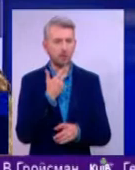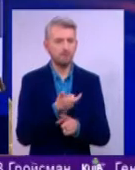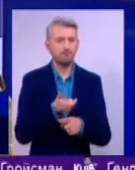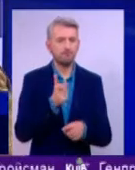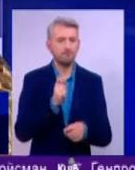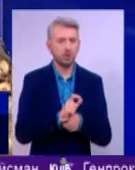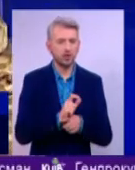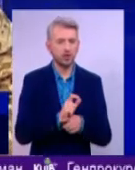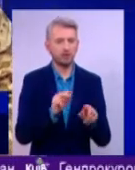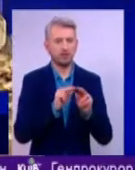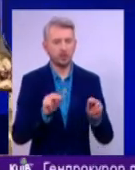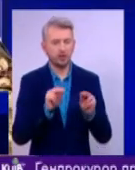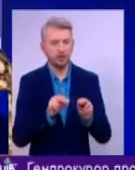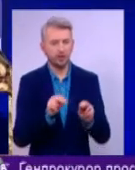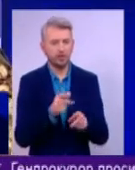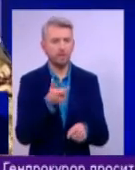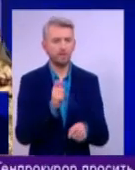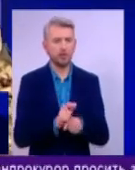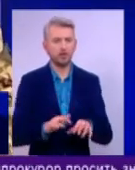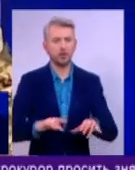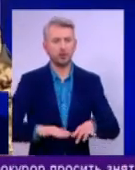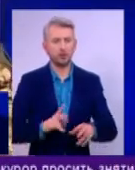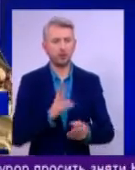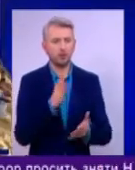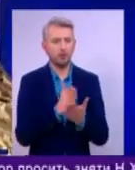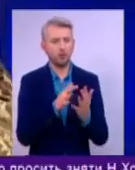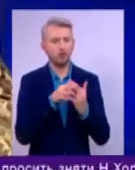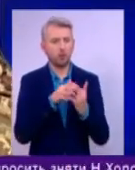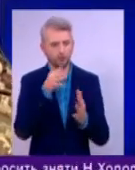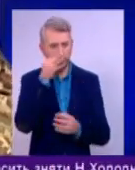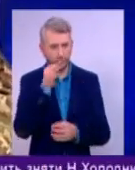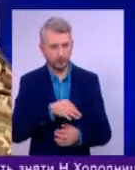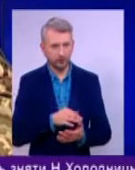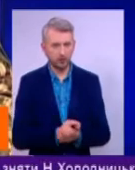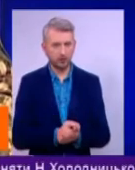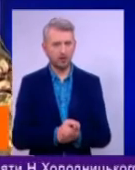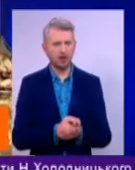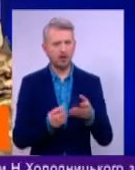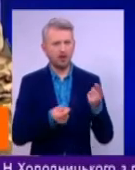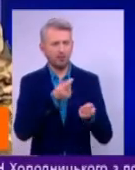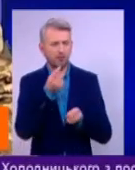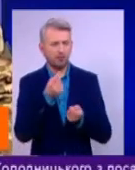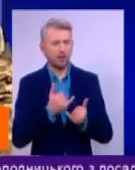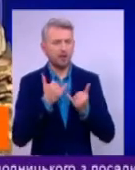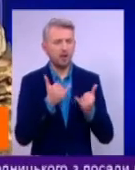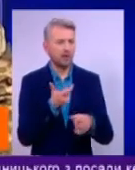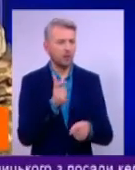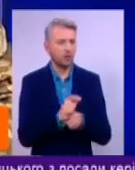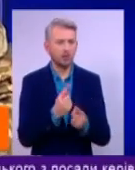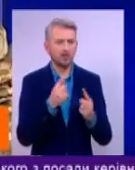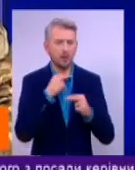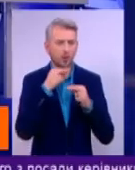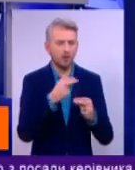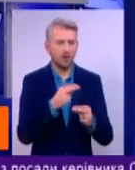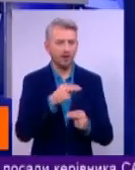більшість викладачів, більшість інструкторів, які мають бойовий опит. Угу. Приділяється дуже велика увага